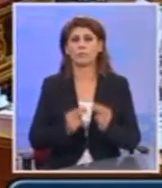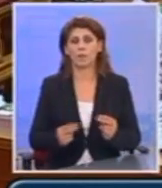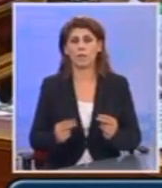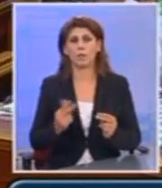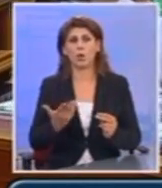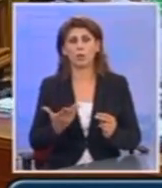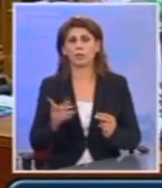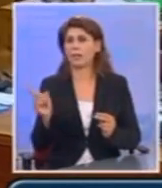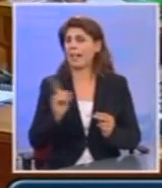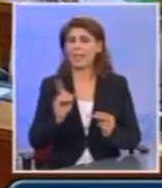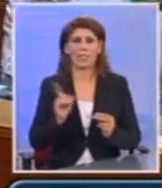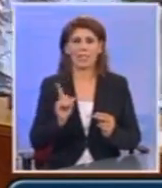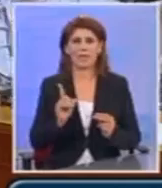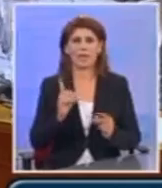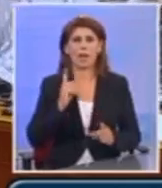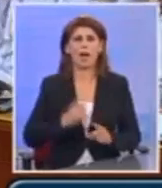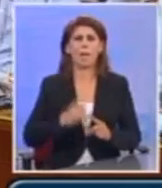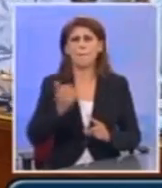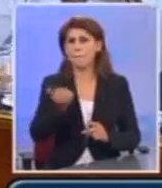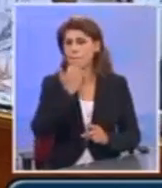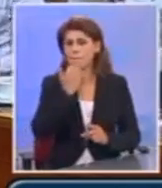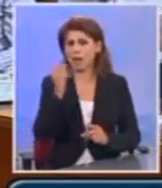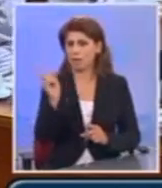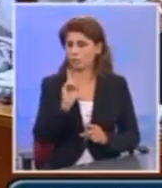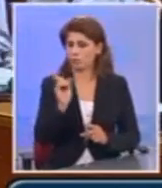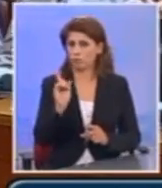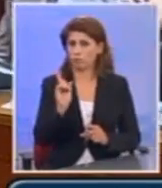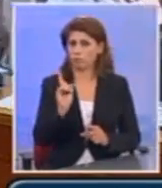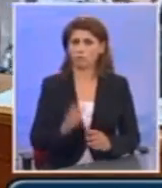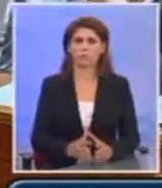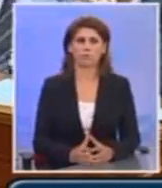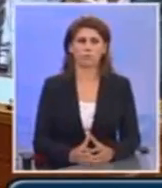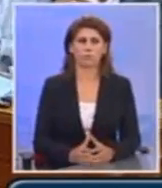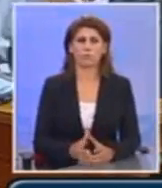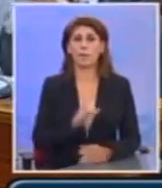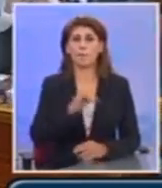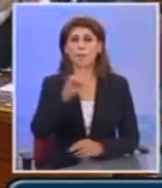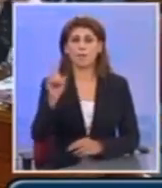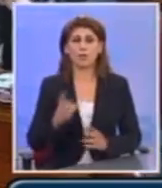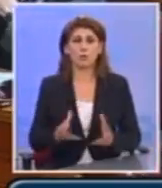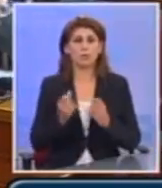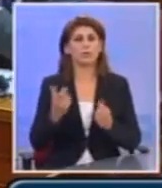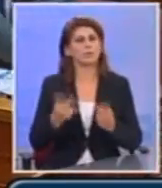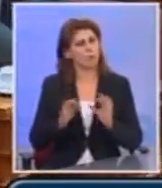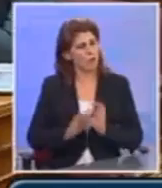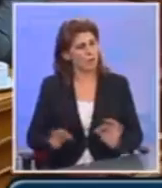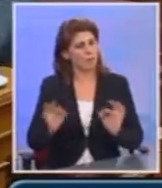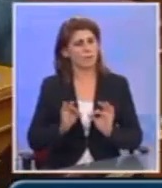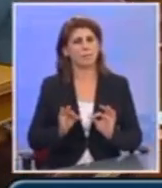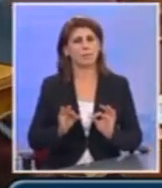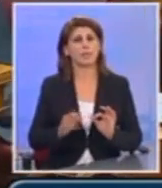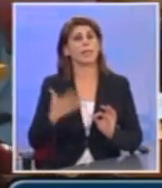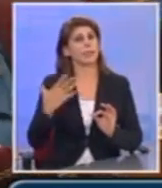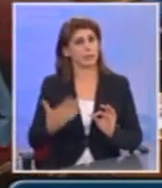ότι δεν ήτανε απλώς σφάλματα λάθη η μη βιωσιμότητα ήταν προβλέψιμη